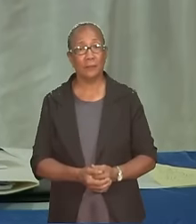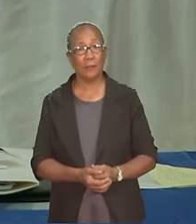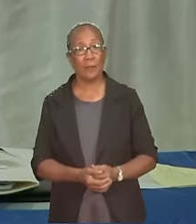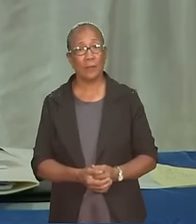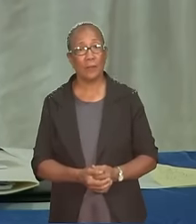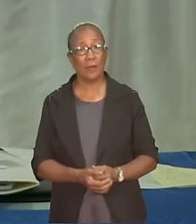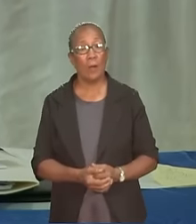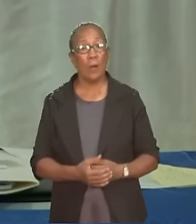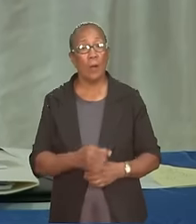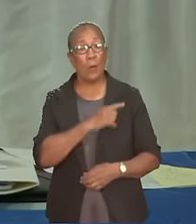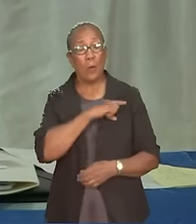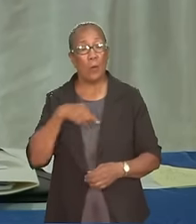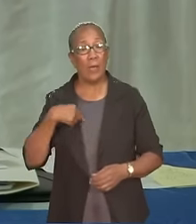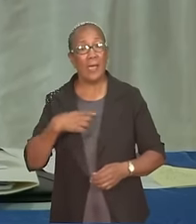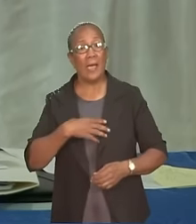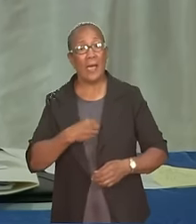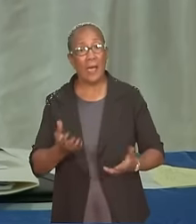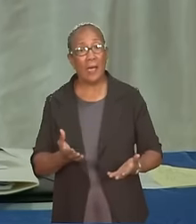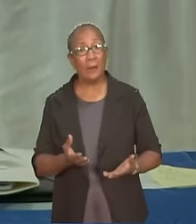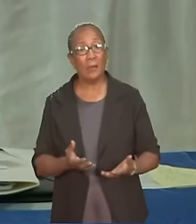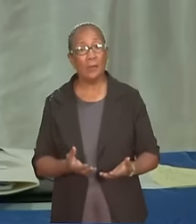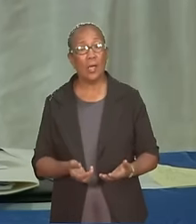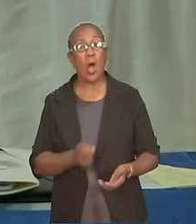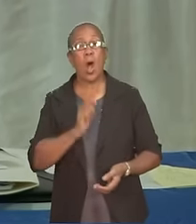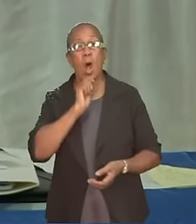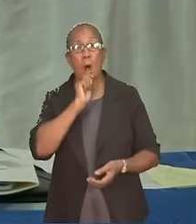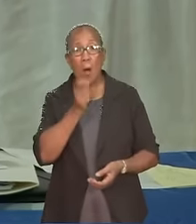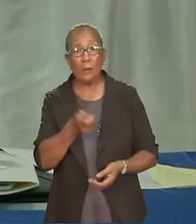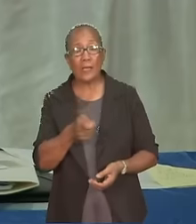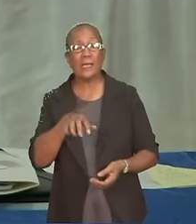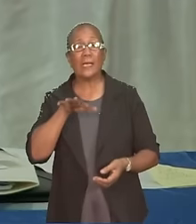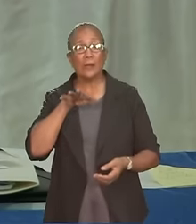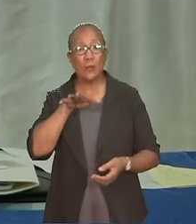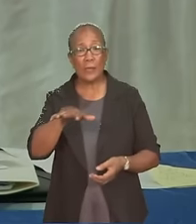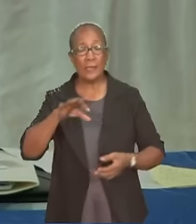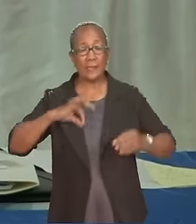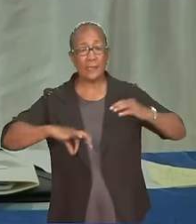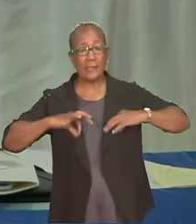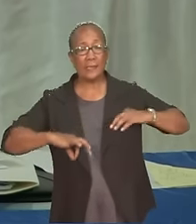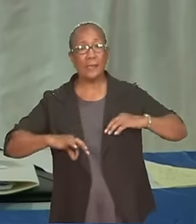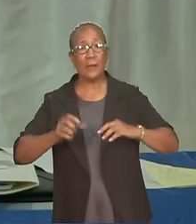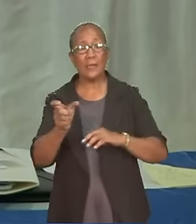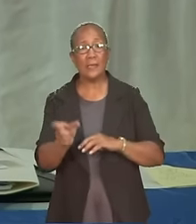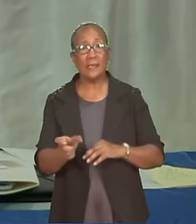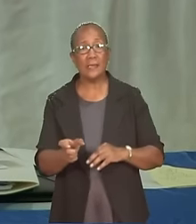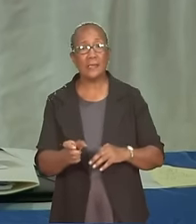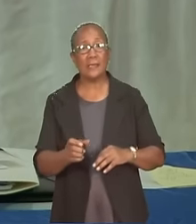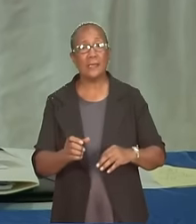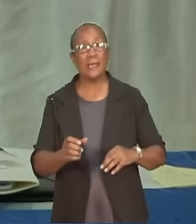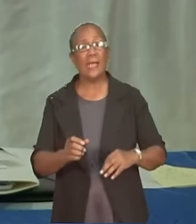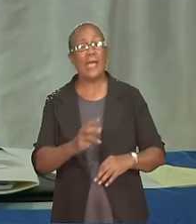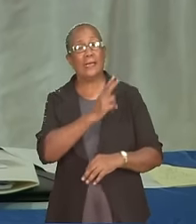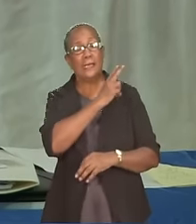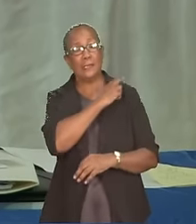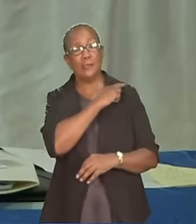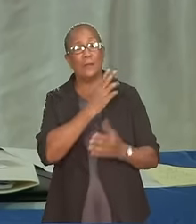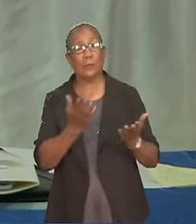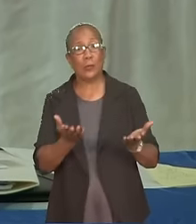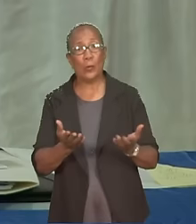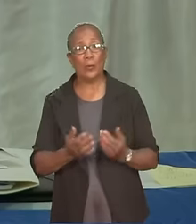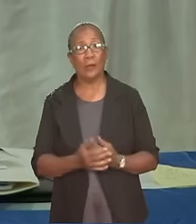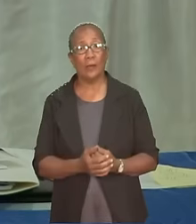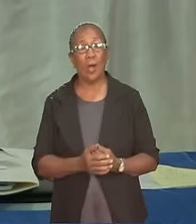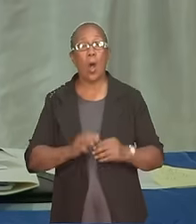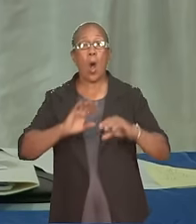En we hebben opdracht, in aanwezigheid van de minister, opdracht geven aan de inspecteur en hoofddouane.